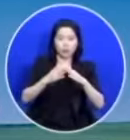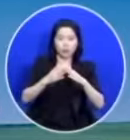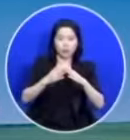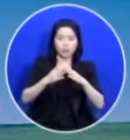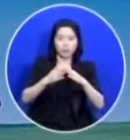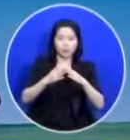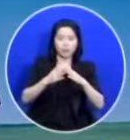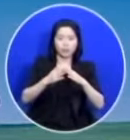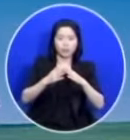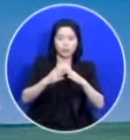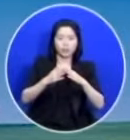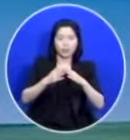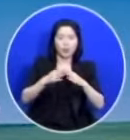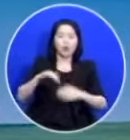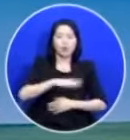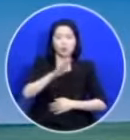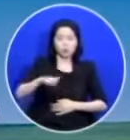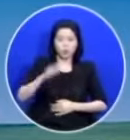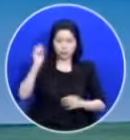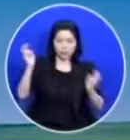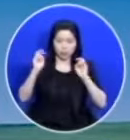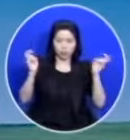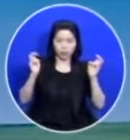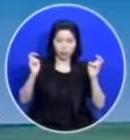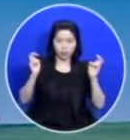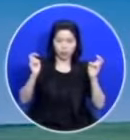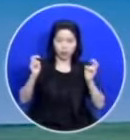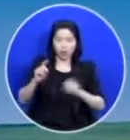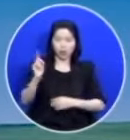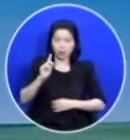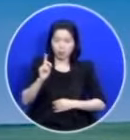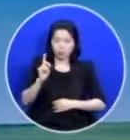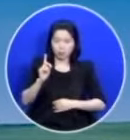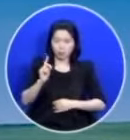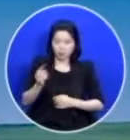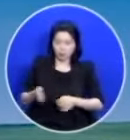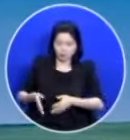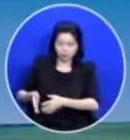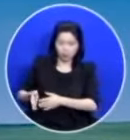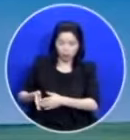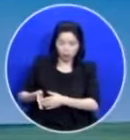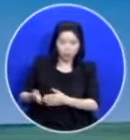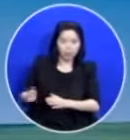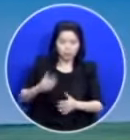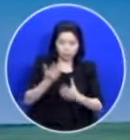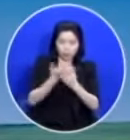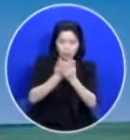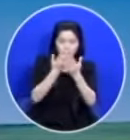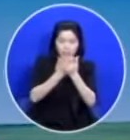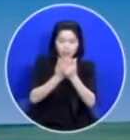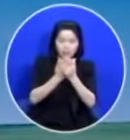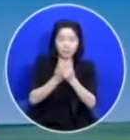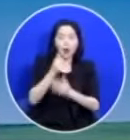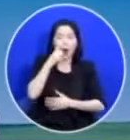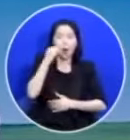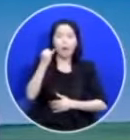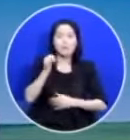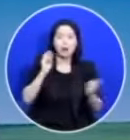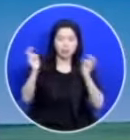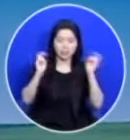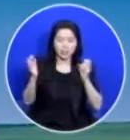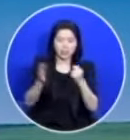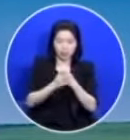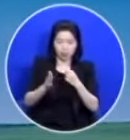교회에 아 우리 기업에 일으키는 모기업이 아무한테나 줄 수 없고 당신한테